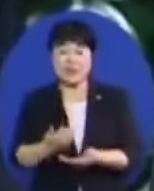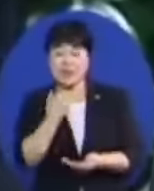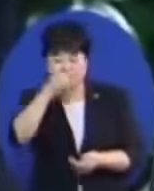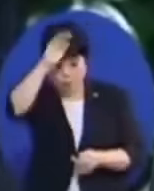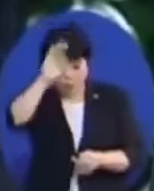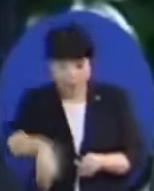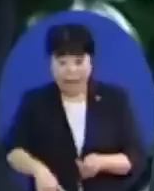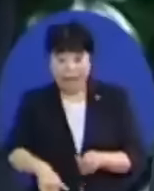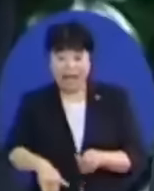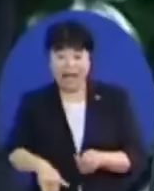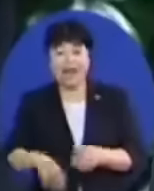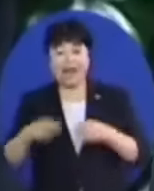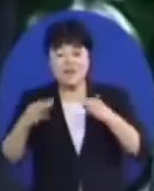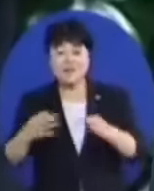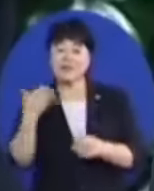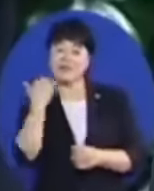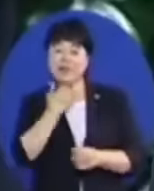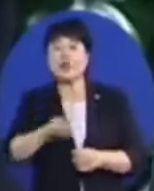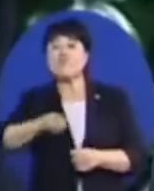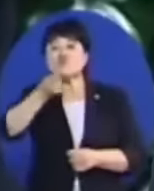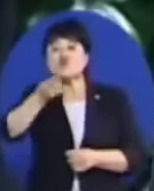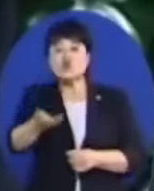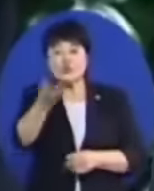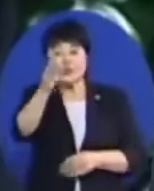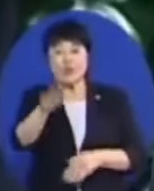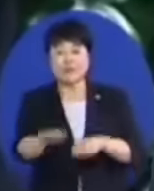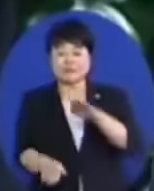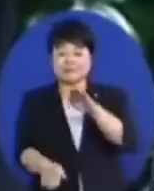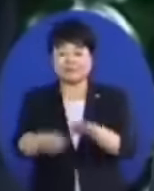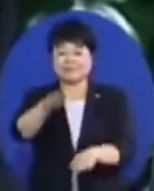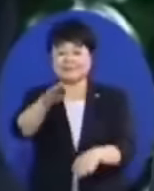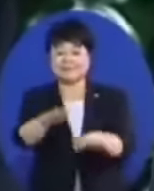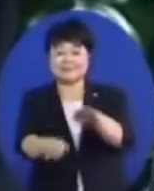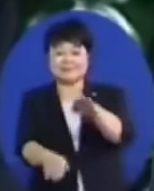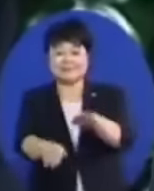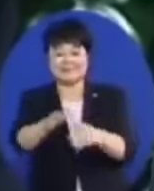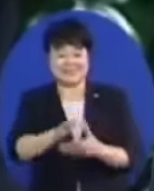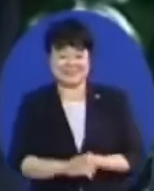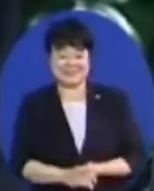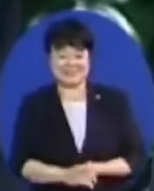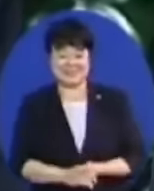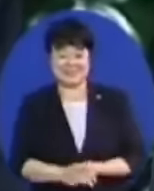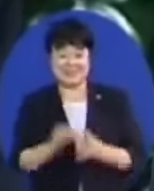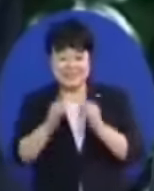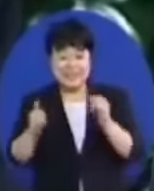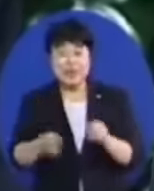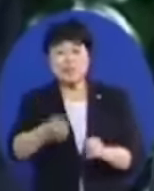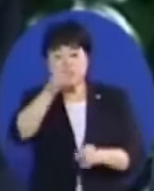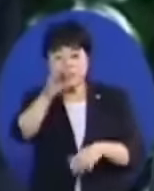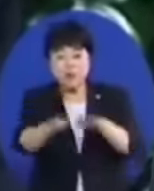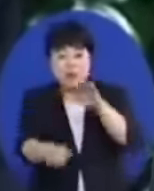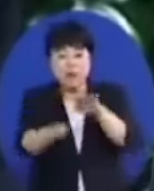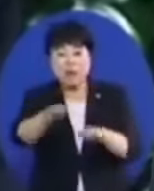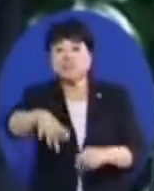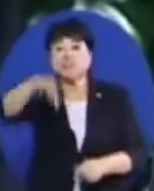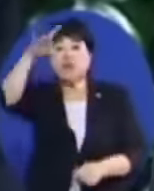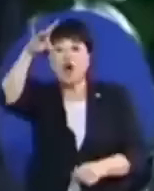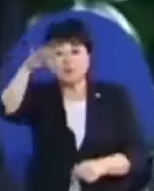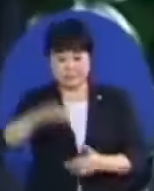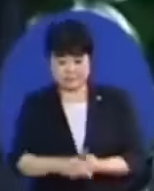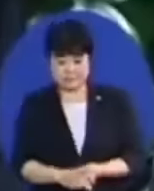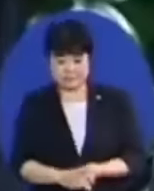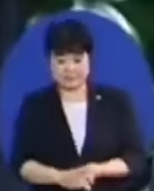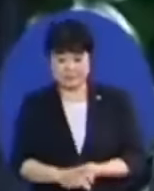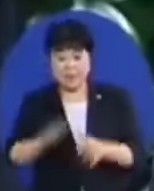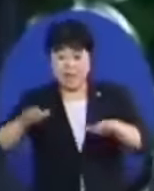오라. 베드로가 물으로 쩌벅쩌벅 걸어갔습니다. 사람이 물으로 걸은 것은 처음입니다.